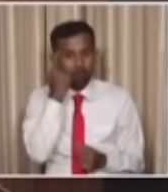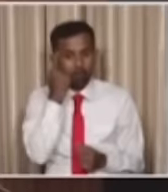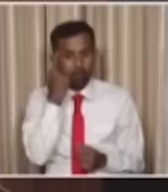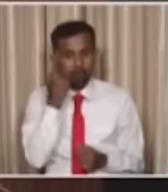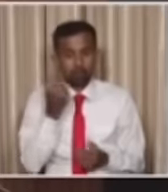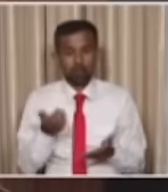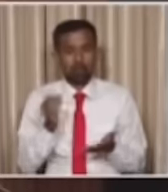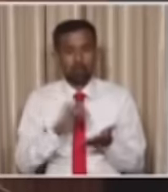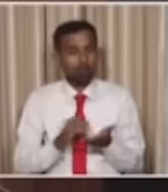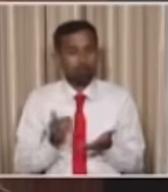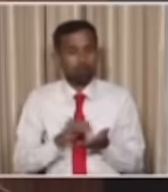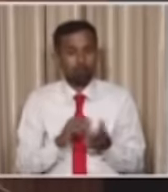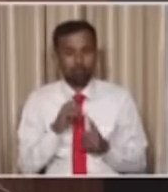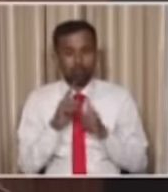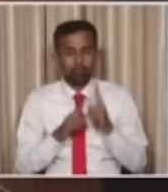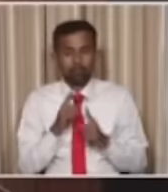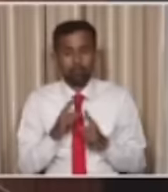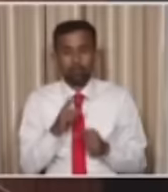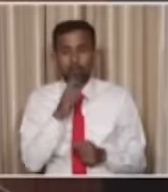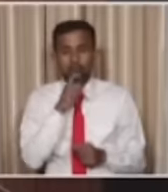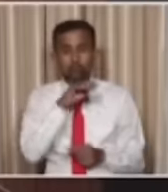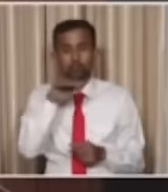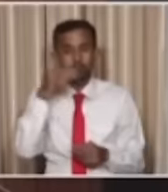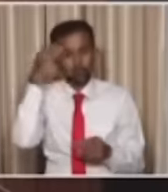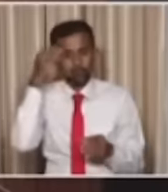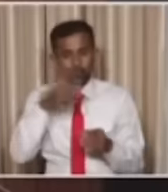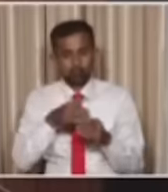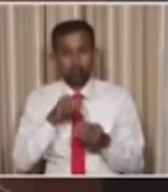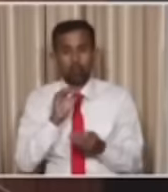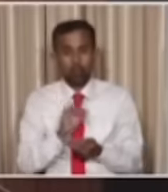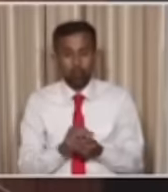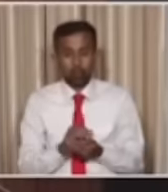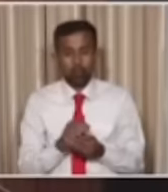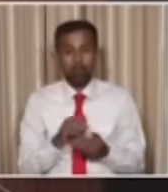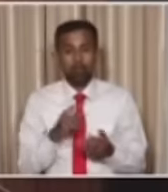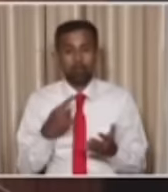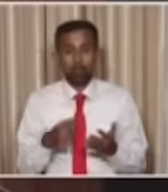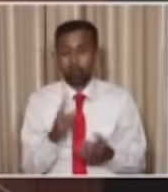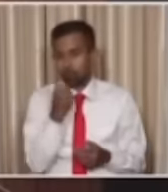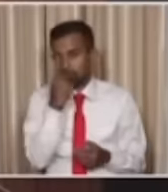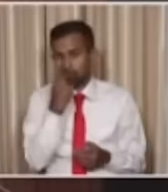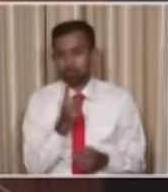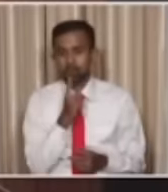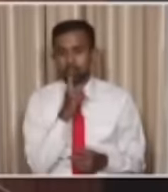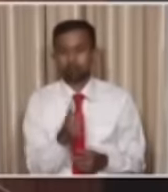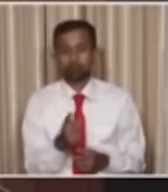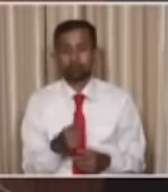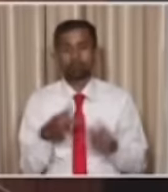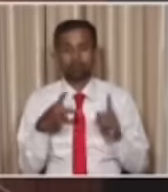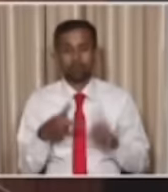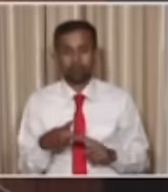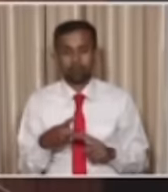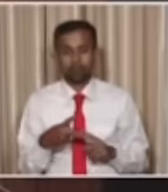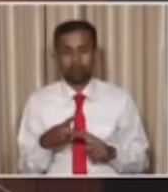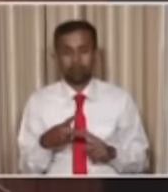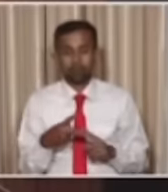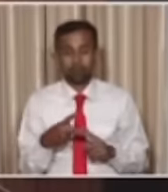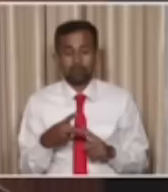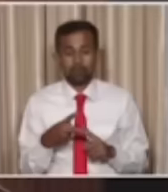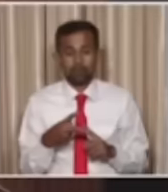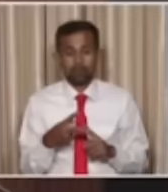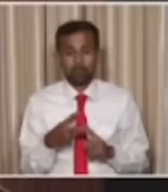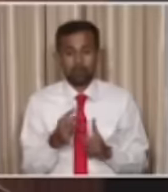ද්විතීයික සාකච්ඡාවක් ඒ අධිකරණ ශ්‍රේෂ්ඨය සම්බන්ධ සිද්ධ හේතු කියන කාරණාව පළමුව සඳහන් කරනවා. දෙවෙනි කාරණාව මේ ව්‍යවස්ථා දායක